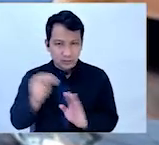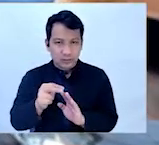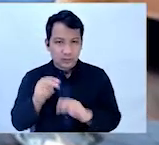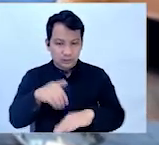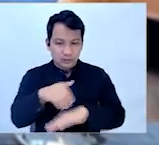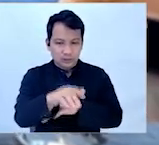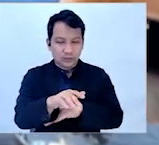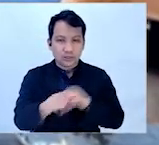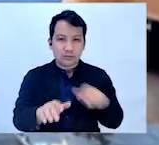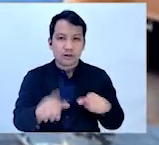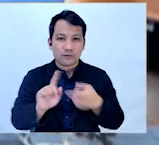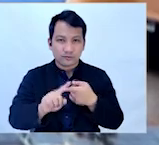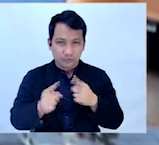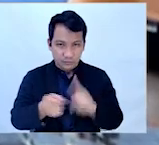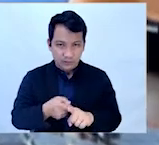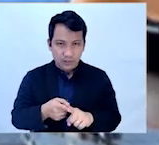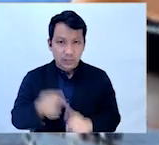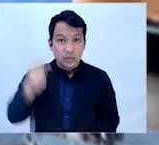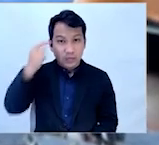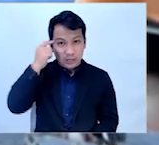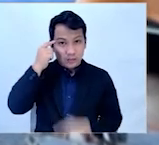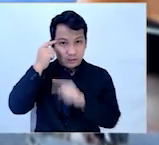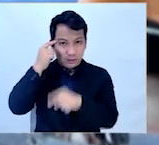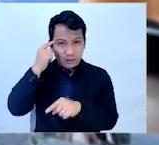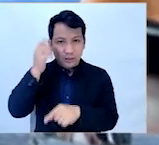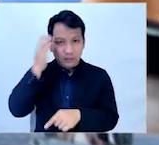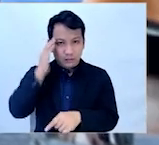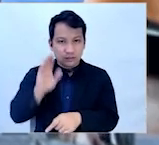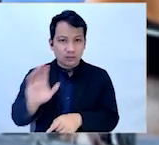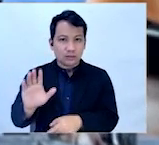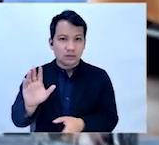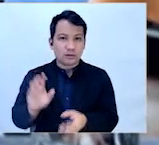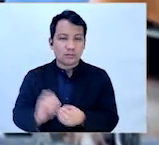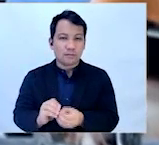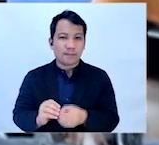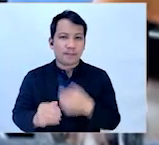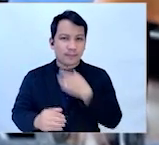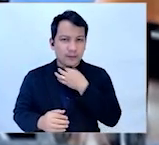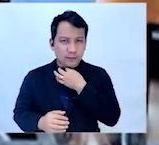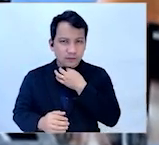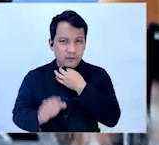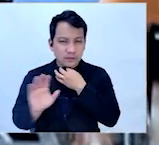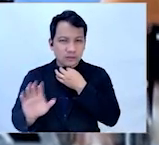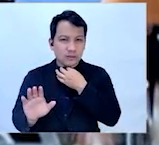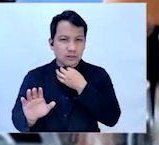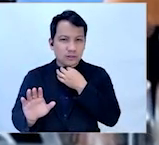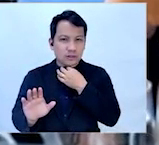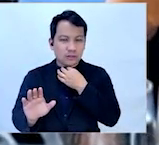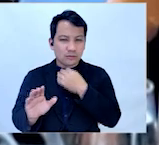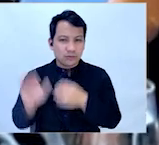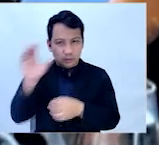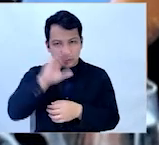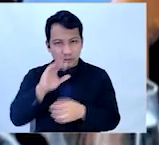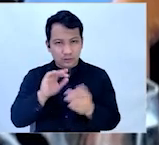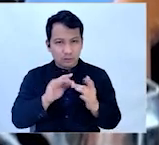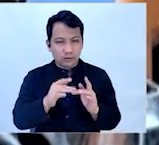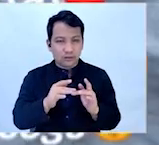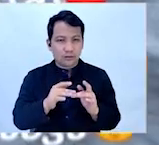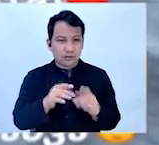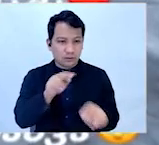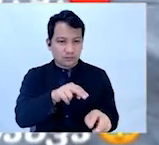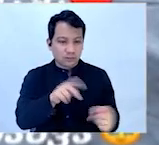kanyang kaibigan sa pag-aakalang siya ito. Na-curious daw si Ano at hinanap online si Taco hanggang sa magkita